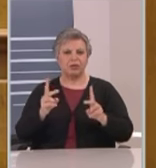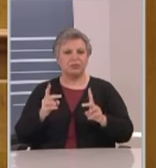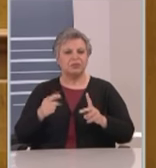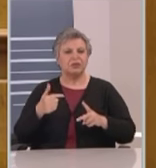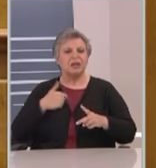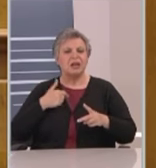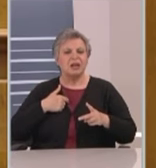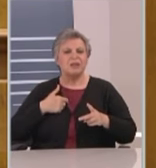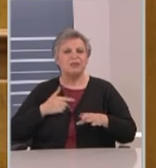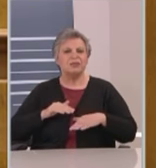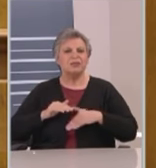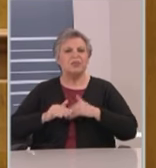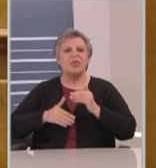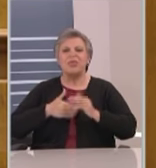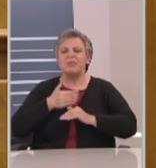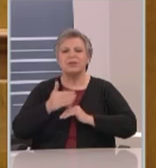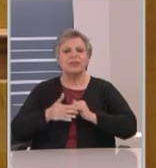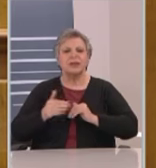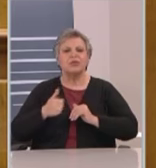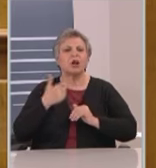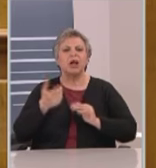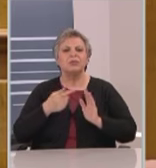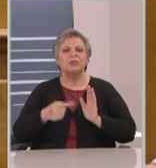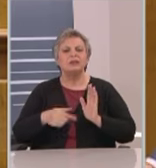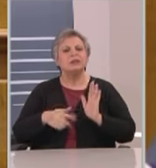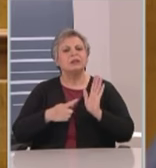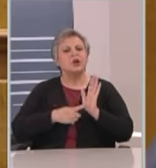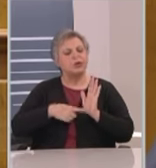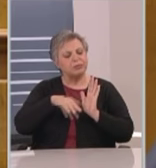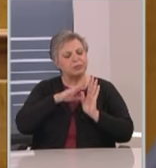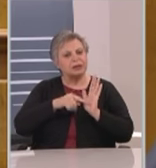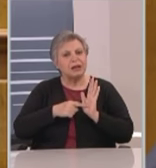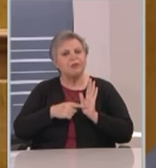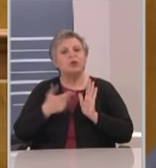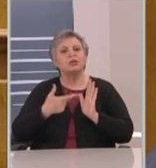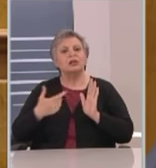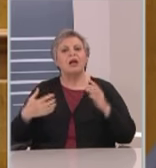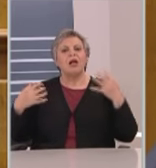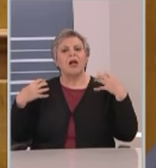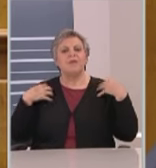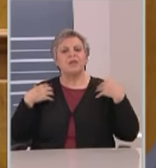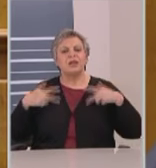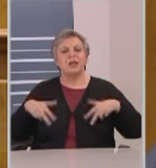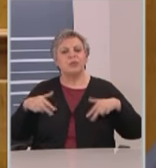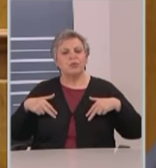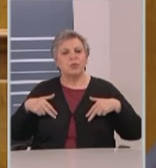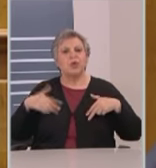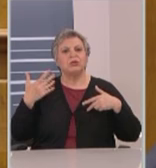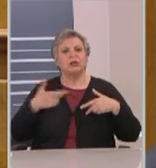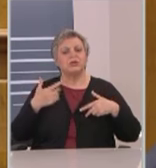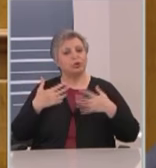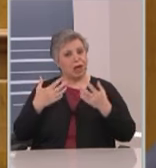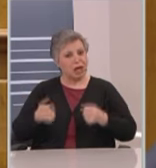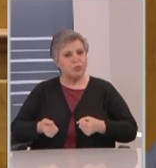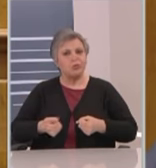το Σύνταγμα και τον νόμο περί ευθύνης υπουργών είναι προφανής ή δεν είναι προφανής, ποινικές ευθύνες έχουν παραγραφεί ή όχι. Αυτό που μας αφορά και